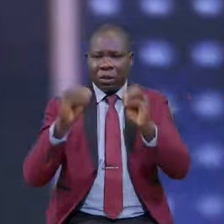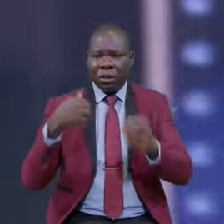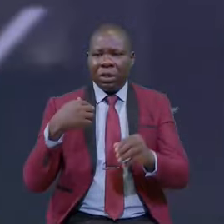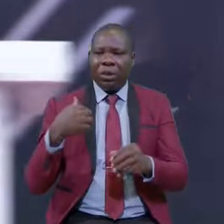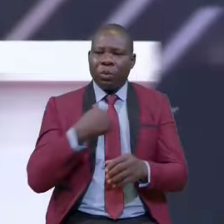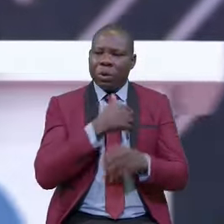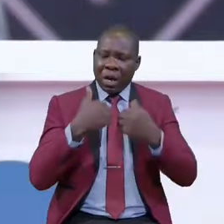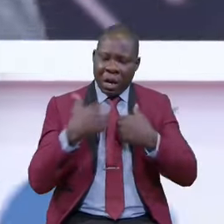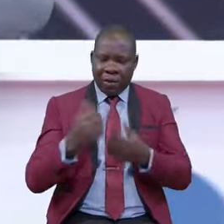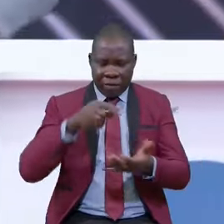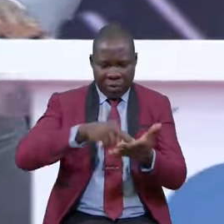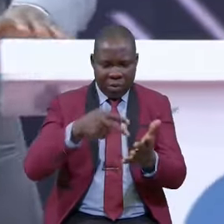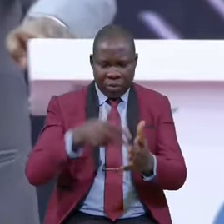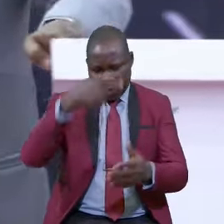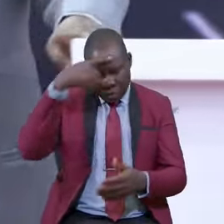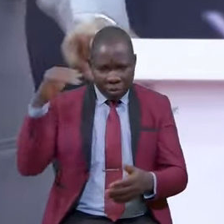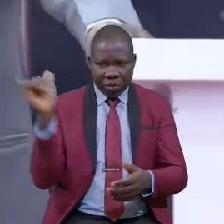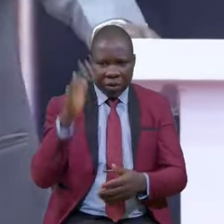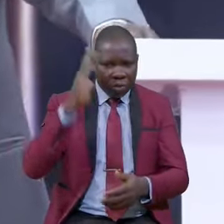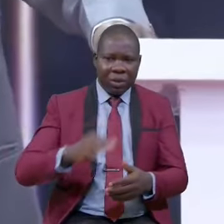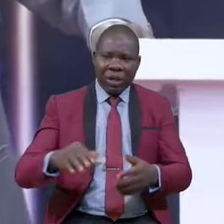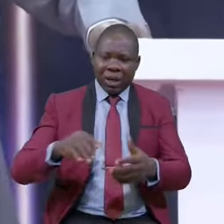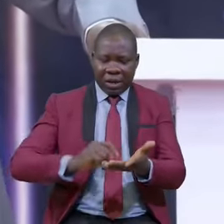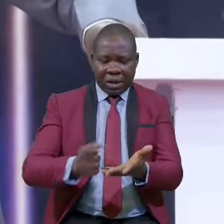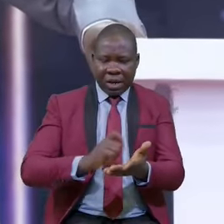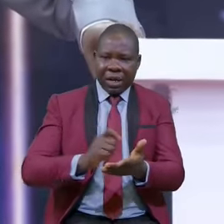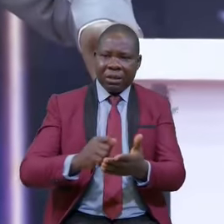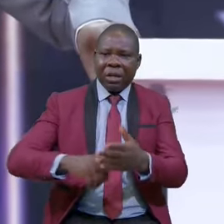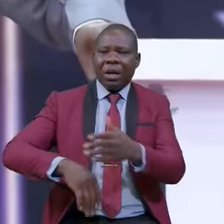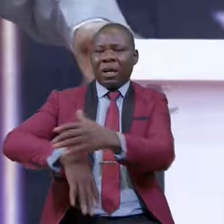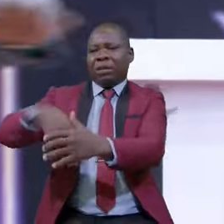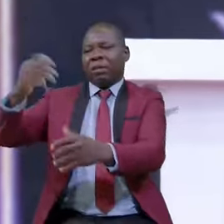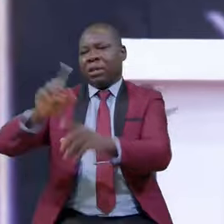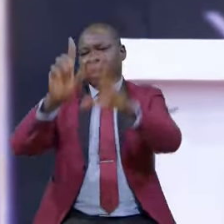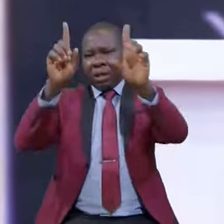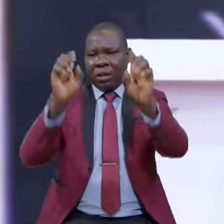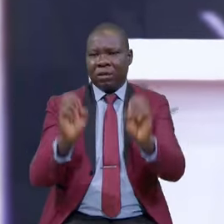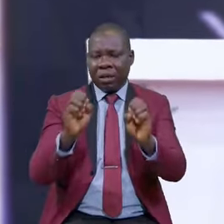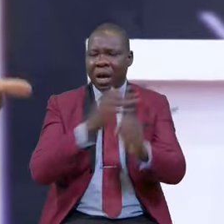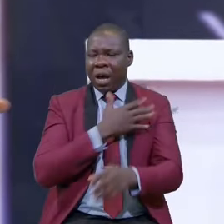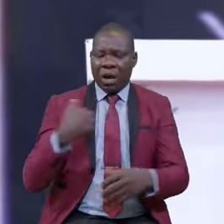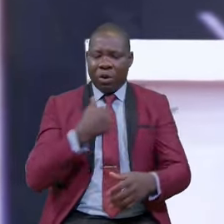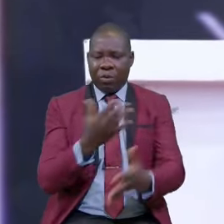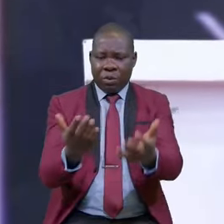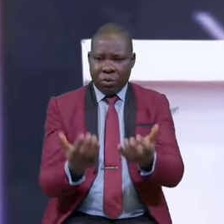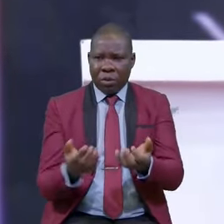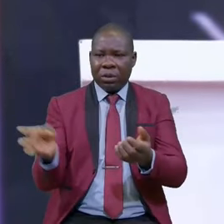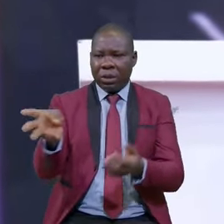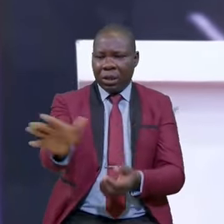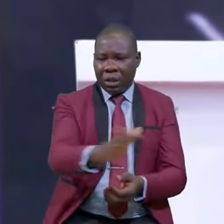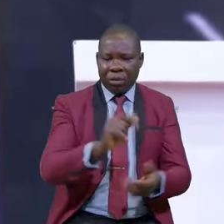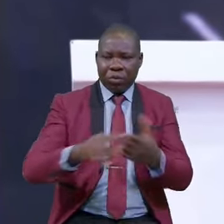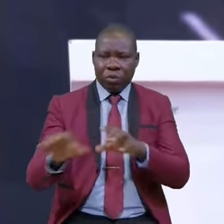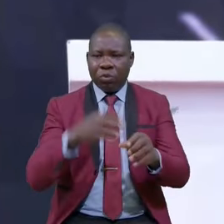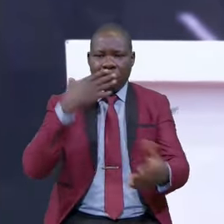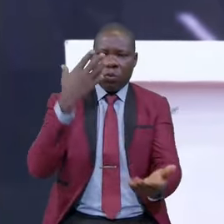exam. And we want them to do well in that external exam. We come as preachers. Et nous venons